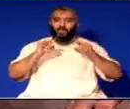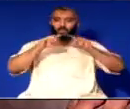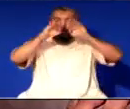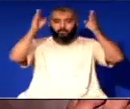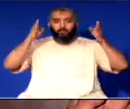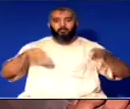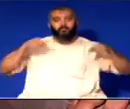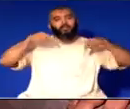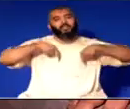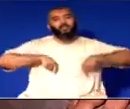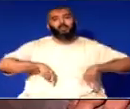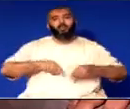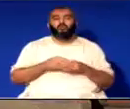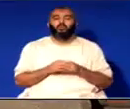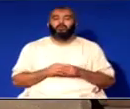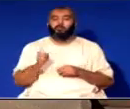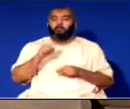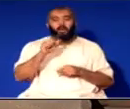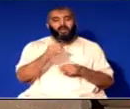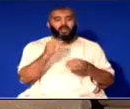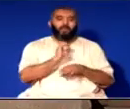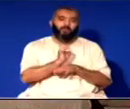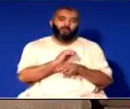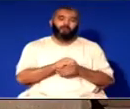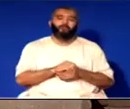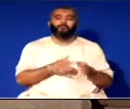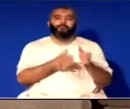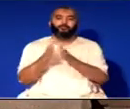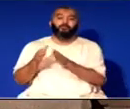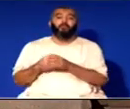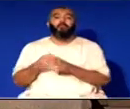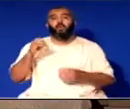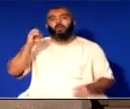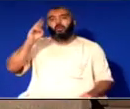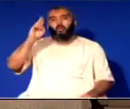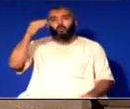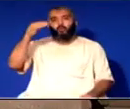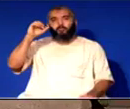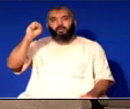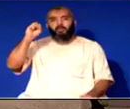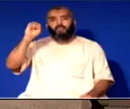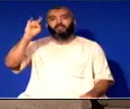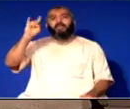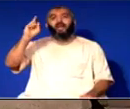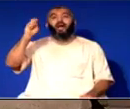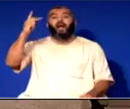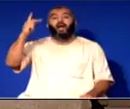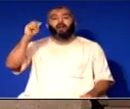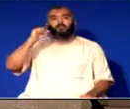إلى الفتوى. نعم ليس الفتوى. نعم. أم إسحاق من العاصمة تقول في رمضان كان قريب الأذان وهي كانت